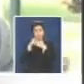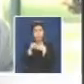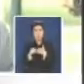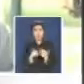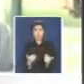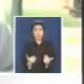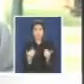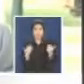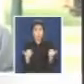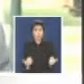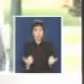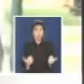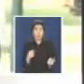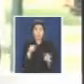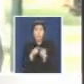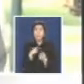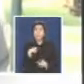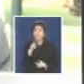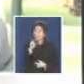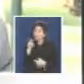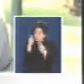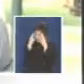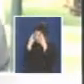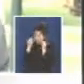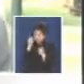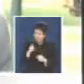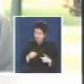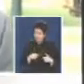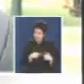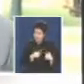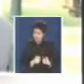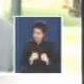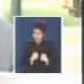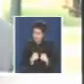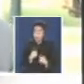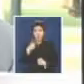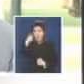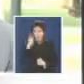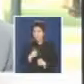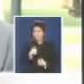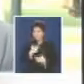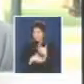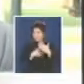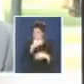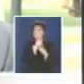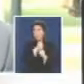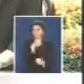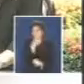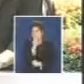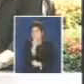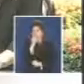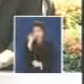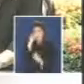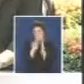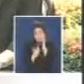พอมาถึงจุดนี้เนี่ยก็ต้องถามอีกครั้งละแล้วจริงๆแล้วมั่นใจแค่ไหนมั่นใจว่าเราจะเดินต่อไปได้เดินห